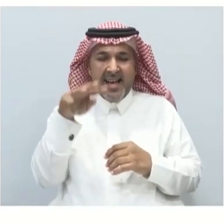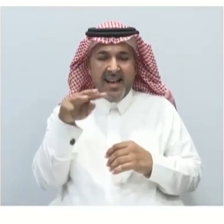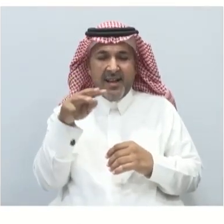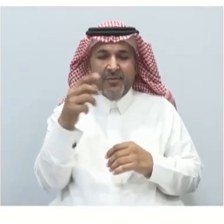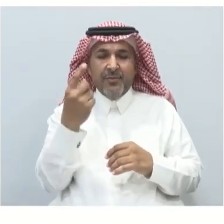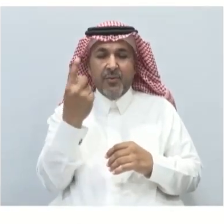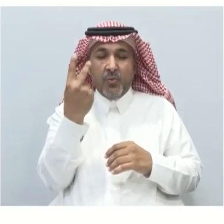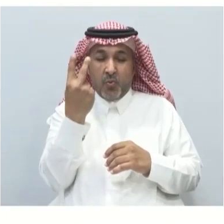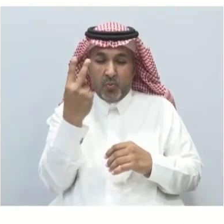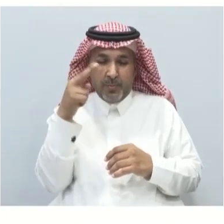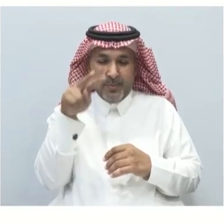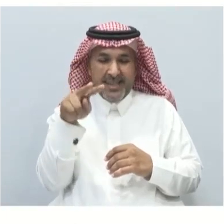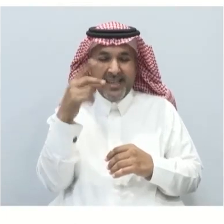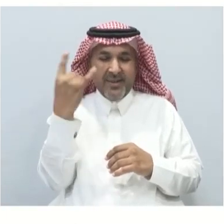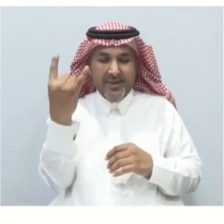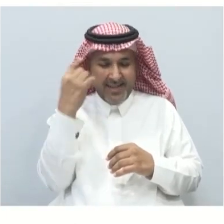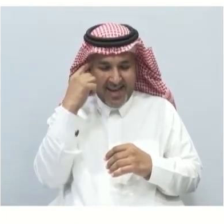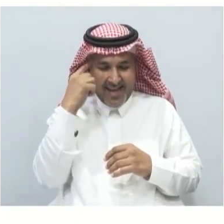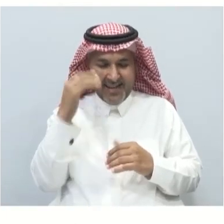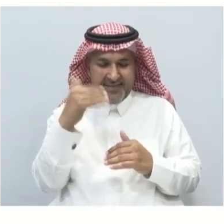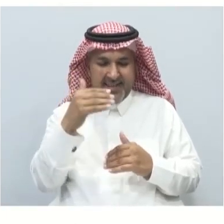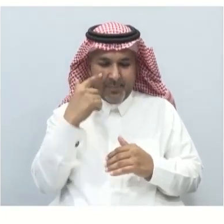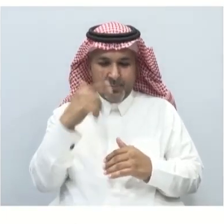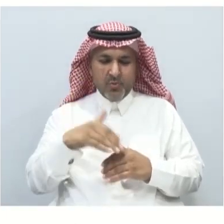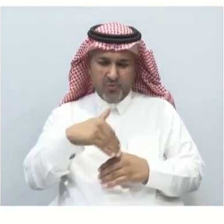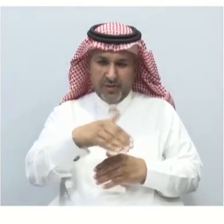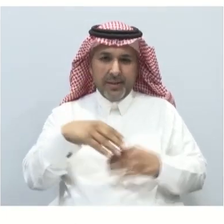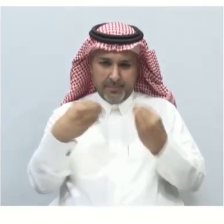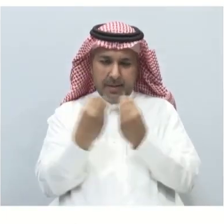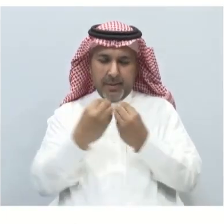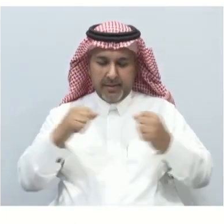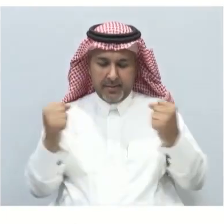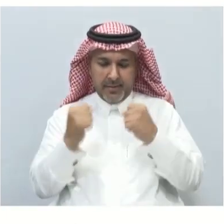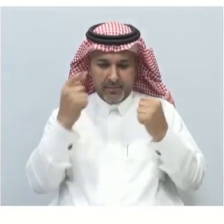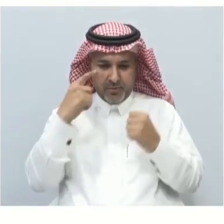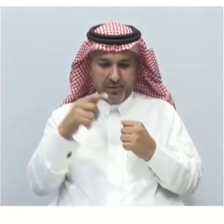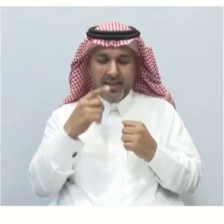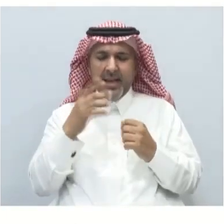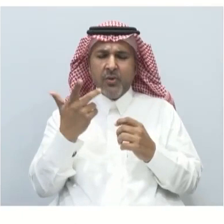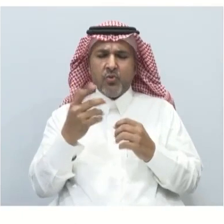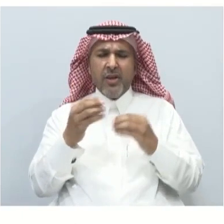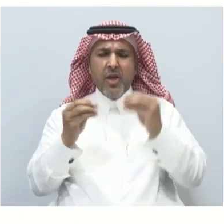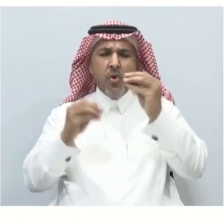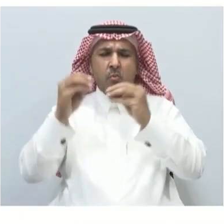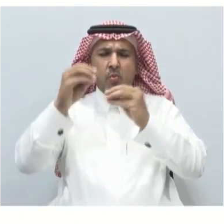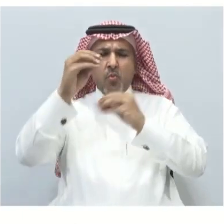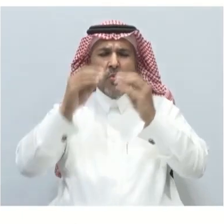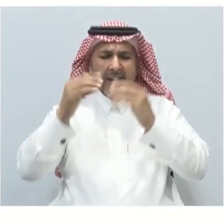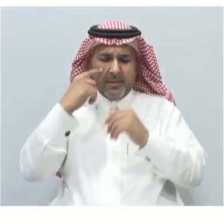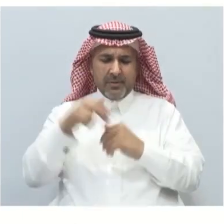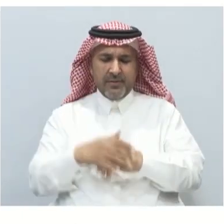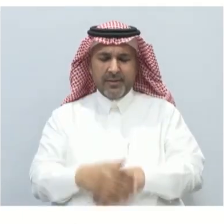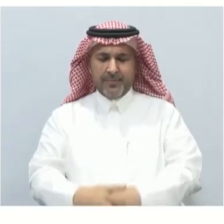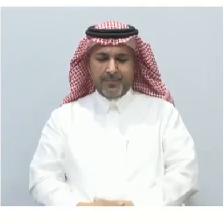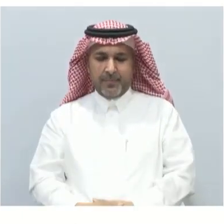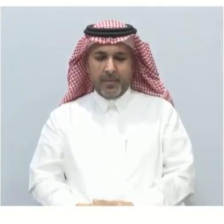الربح المركب القاعده التاليه تذكرون قاعده عامل النمو كنا نقول اي ل تي اذا تتذكرون